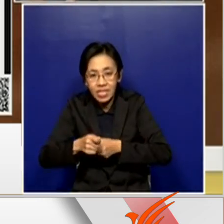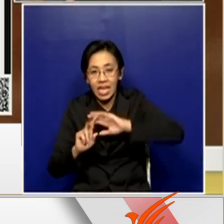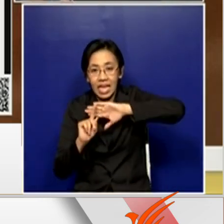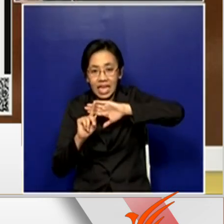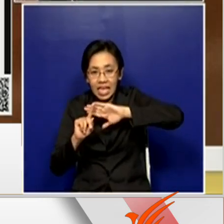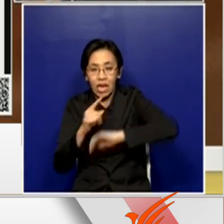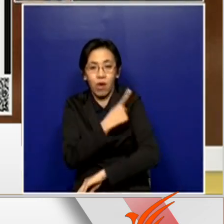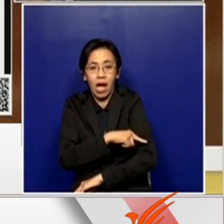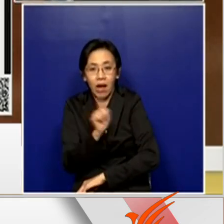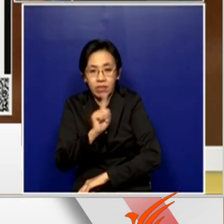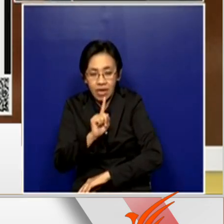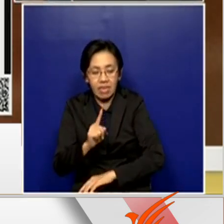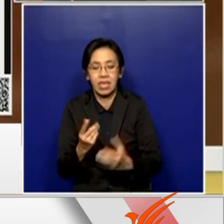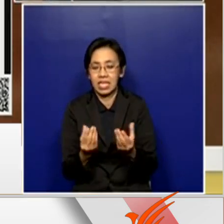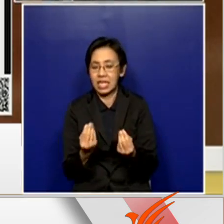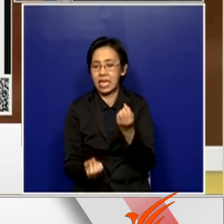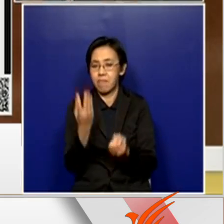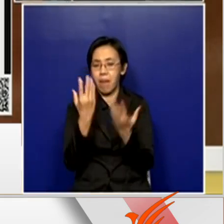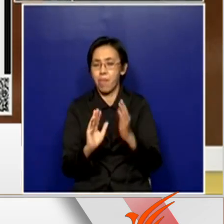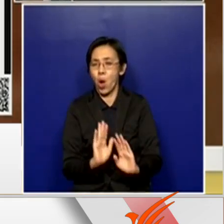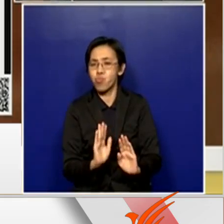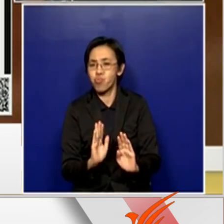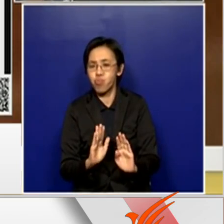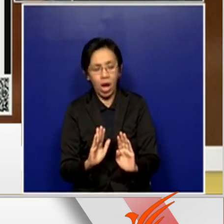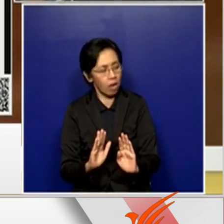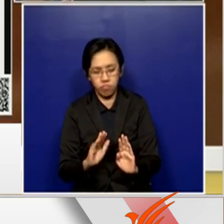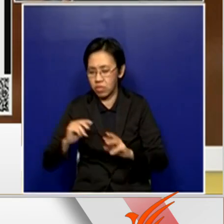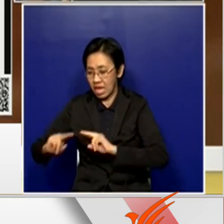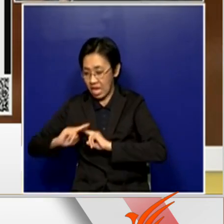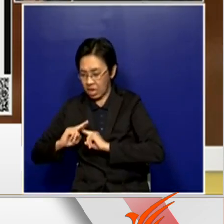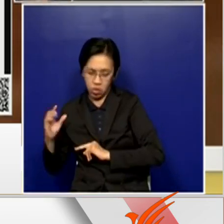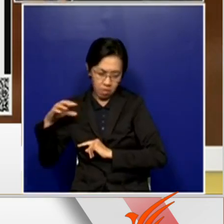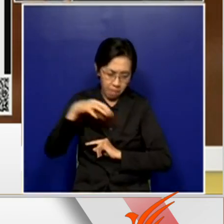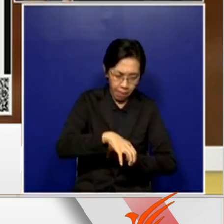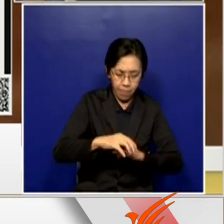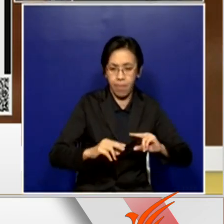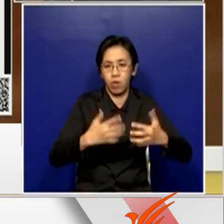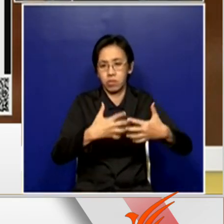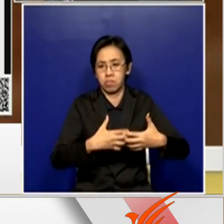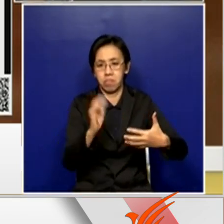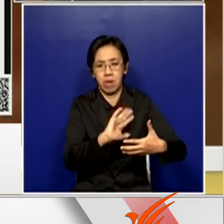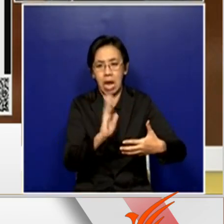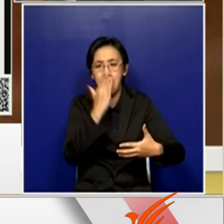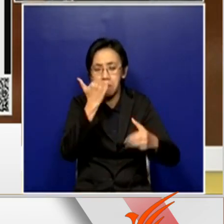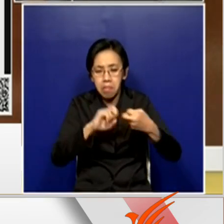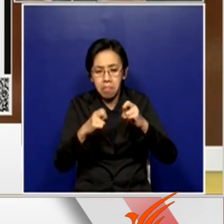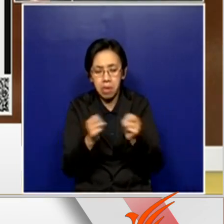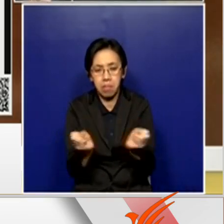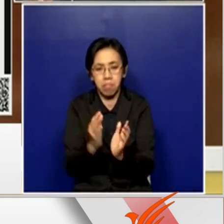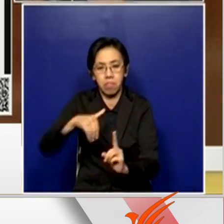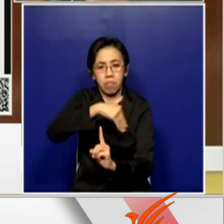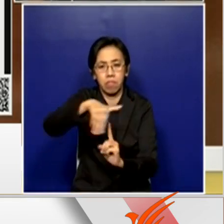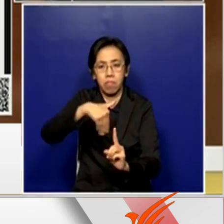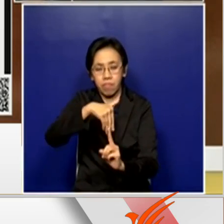เขียวข้าดขาวที่เป็นพ้นที่อนุรัฝปาไม้ซึงเดิม ห้ามไม่ใหเอกชนตั้งโงงานที่ส่งผล Gegทบกส่งแร้มนะครับก็